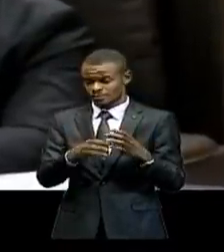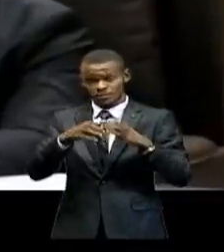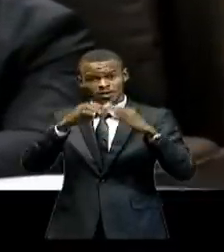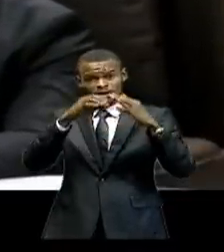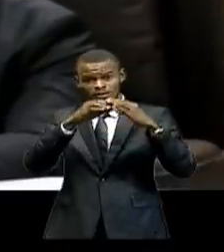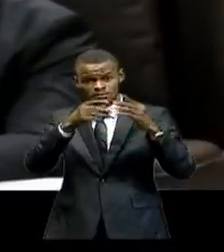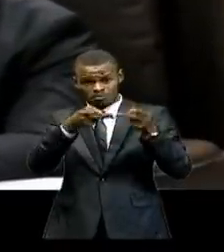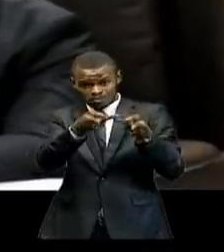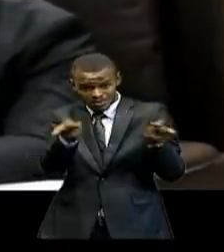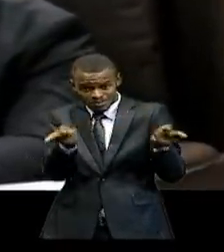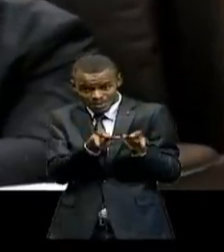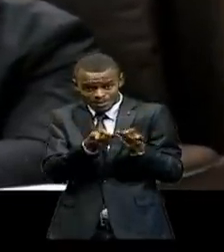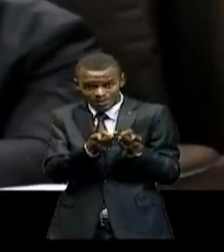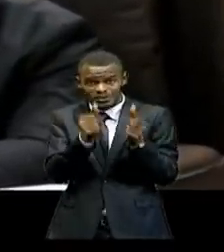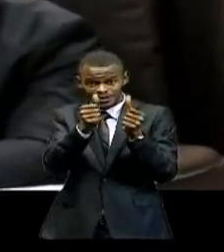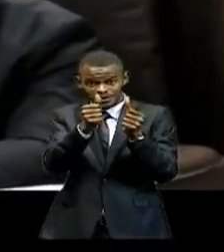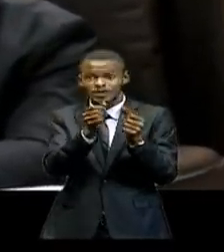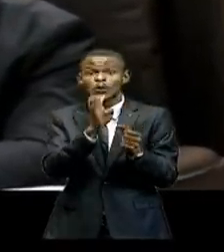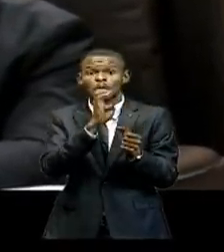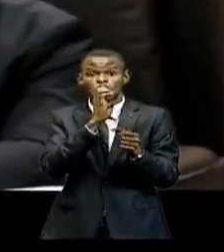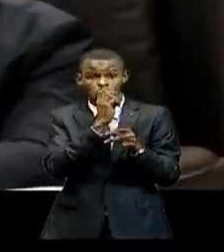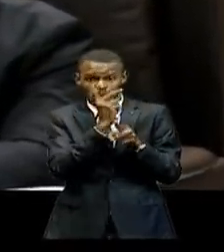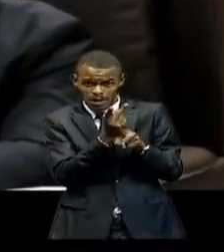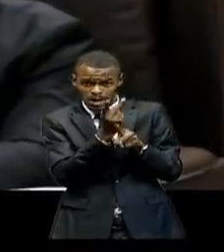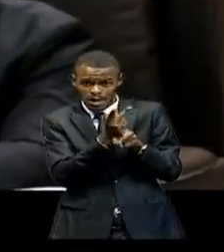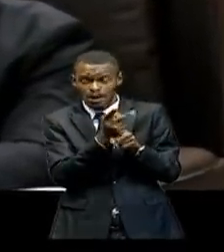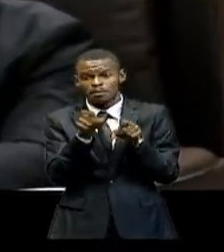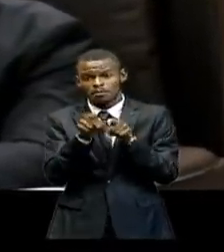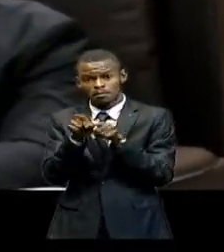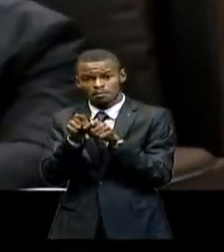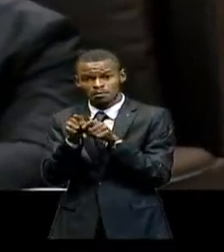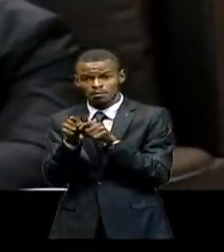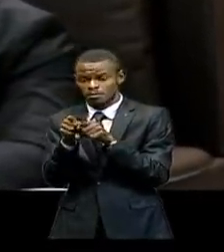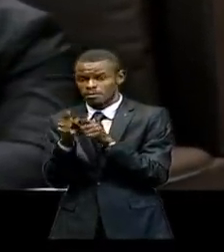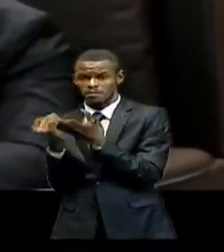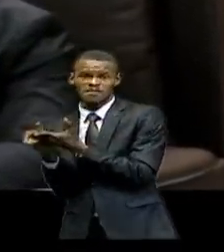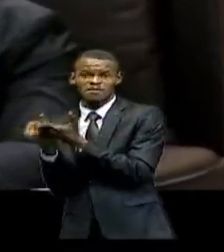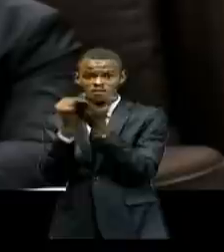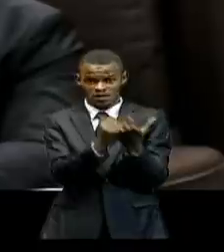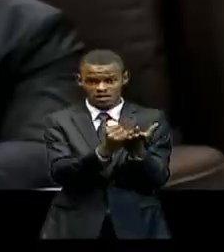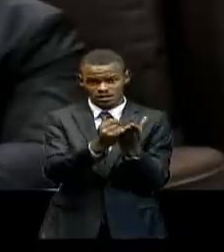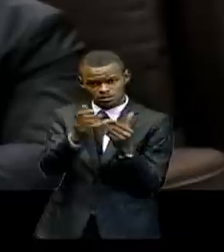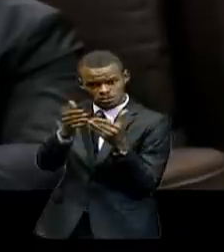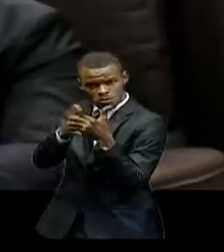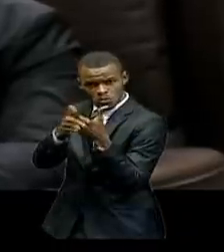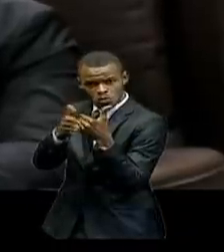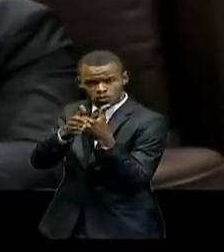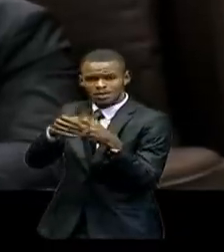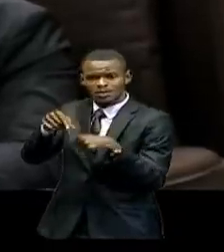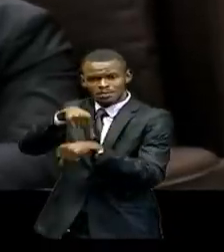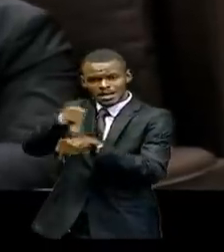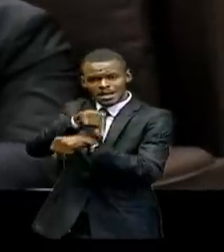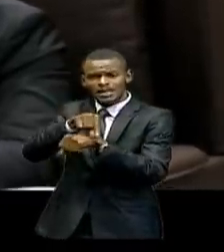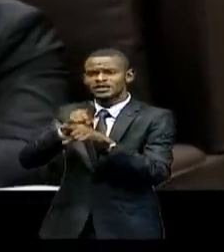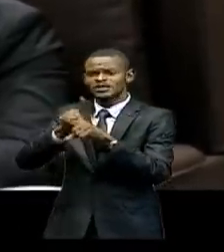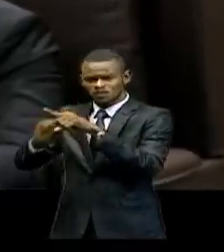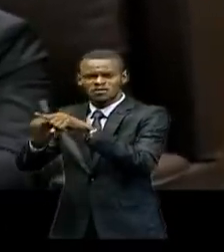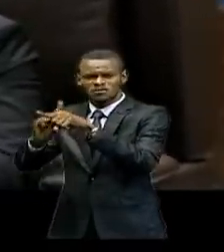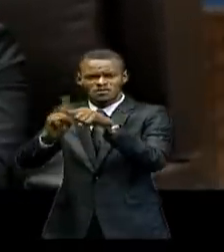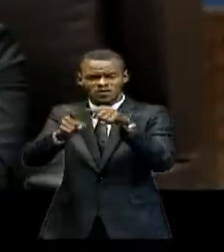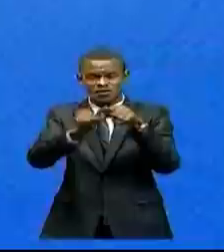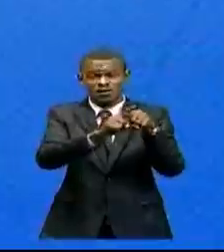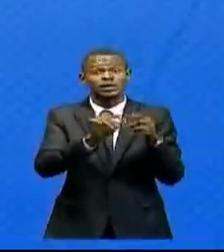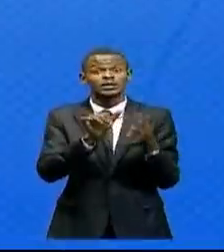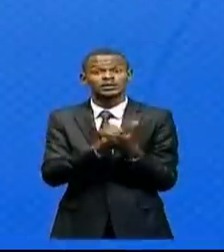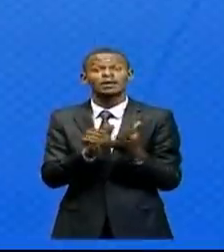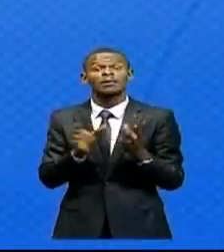que des investissements de proximité au niveau de quartiers ciblés, en abordant également les défis de sous-emploi et de